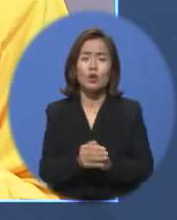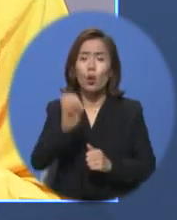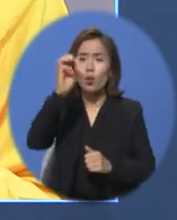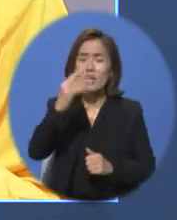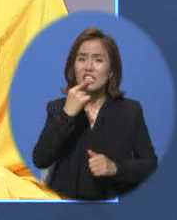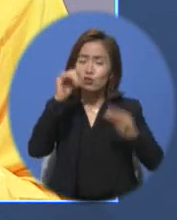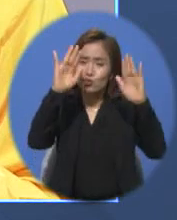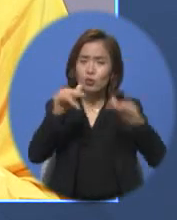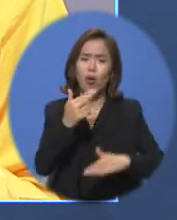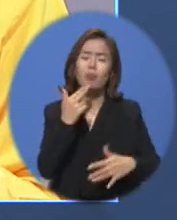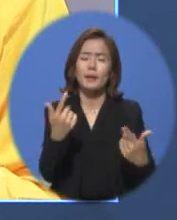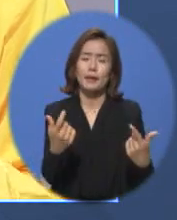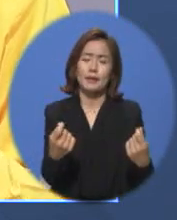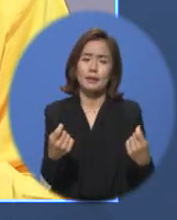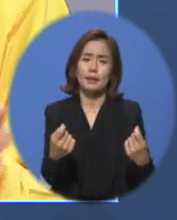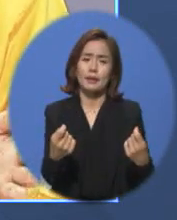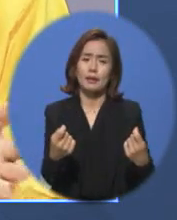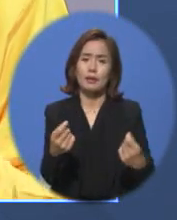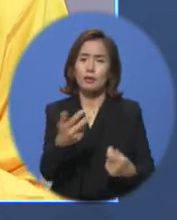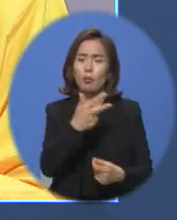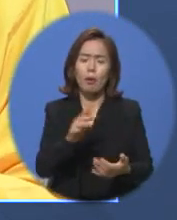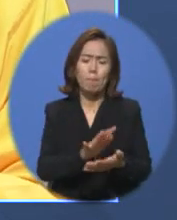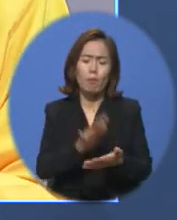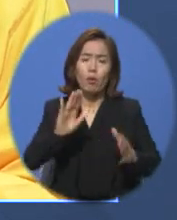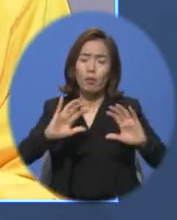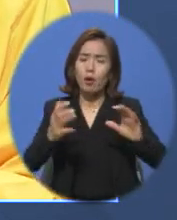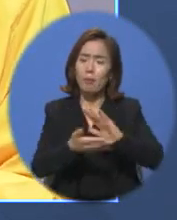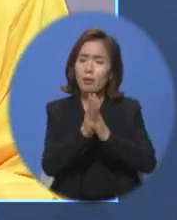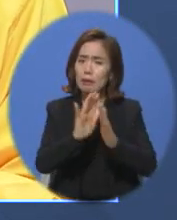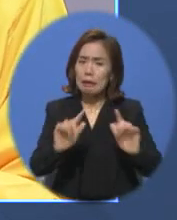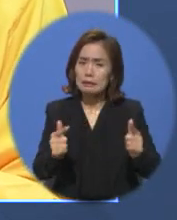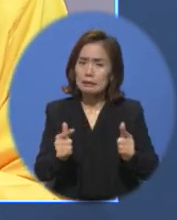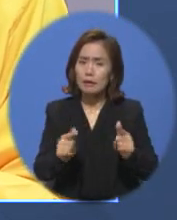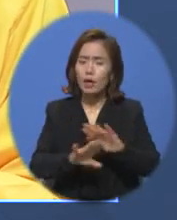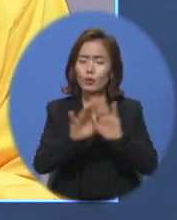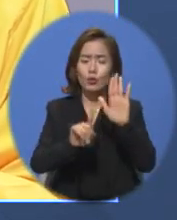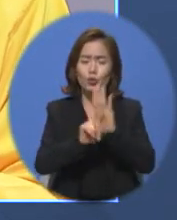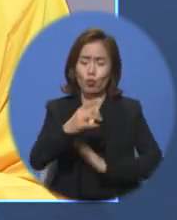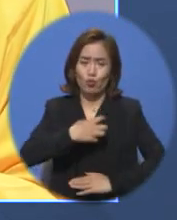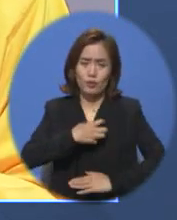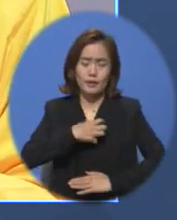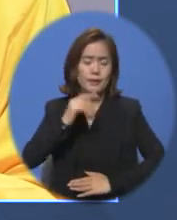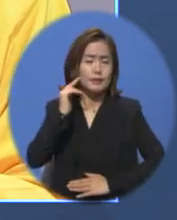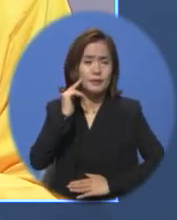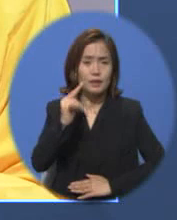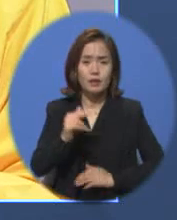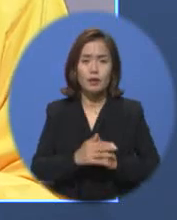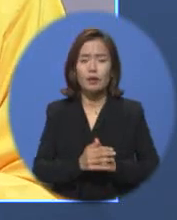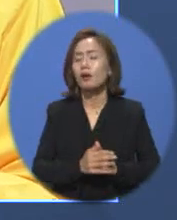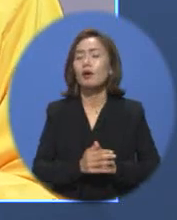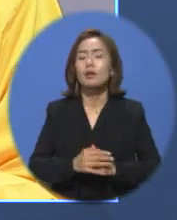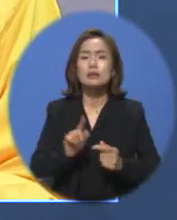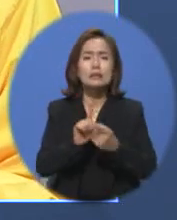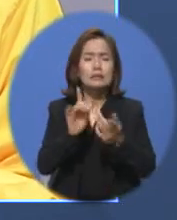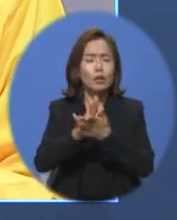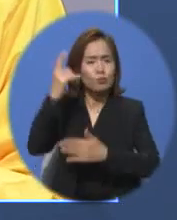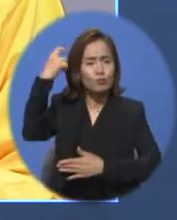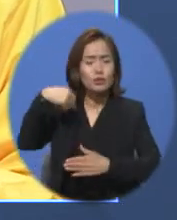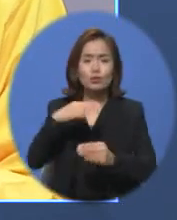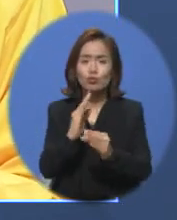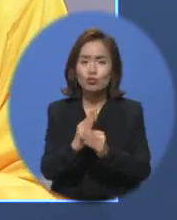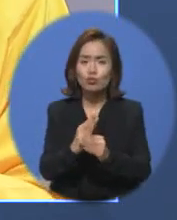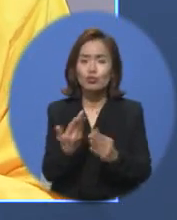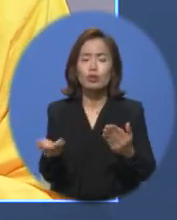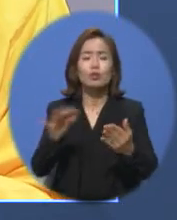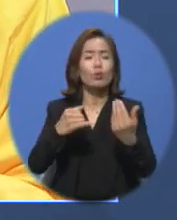눈없는곳이되어가는걸까?"라고묻고있다.그들은 기후위기의심각성을느끼며 우리가 아열대기후로향하고있는것은아닌지